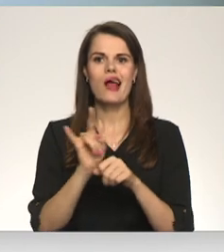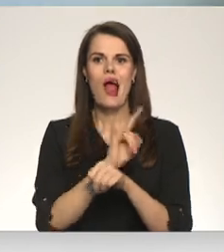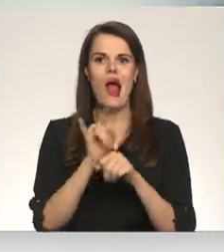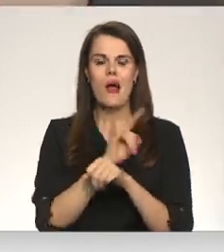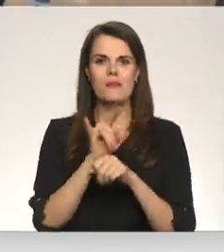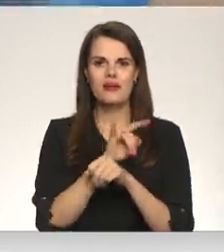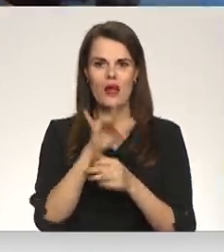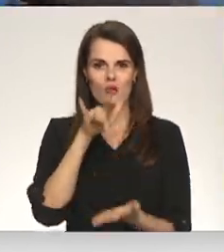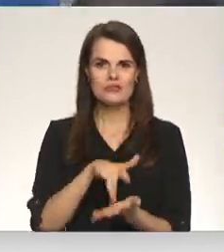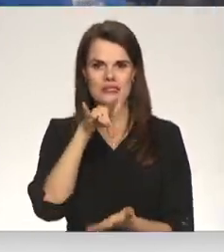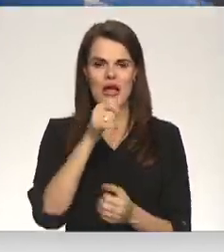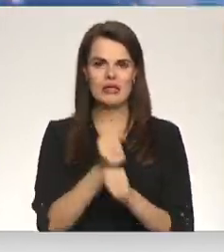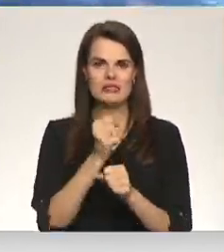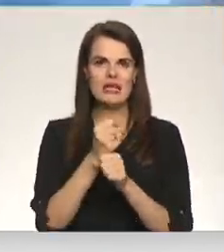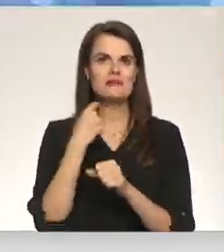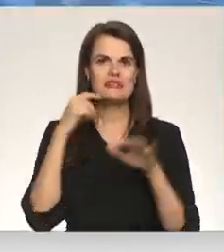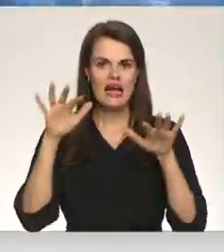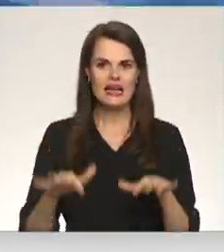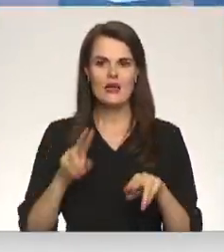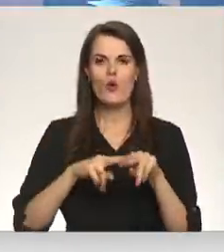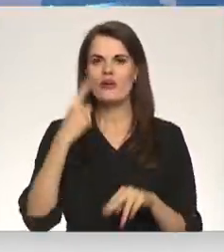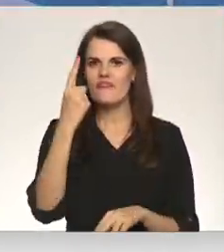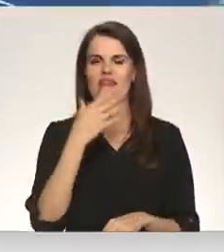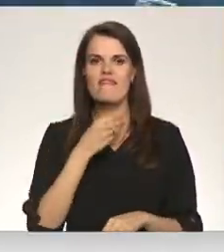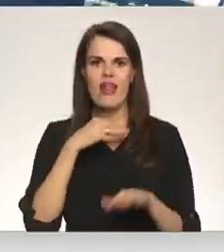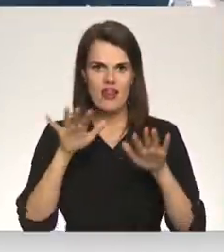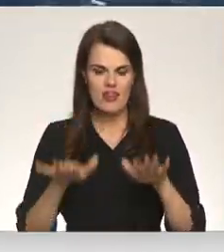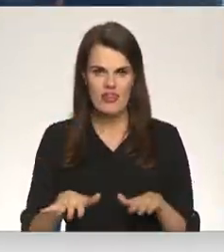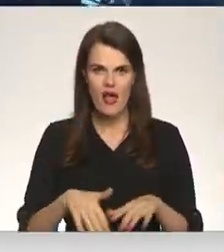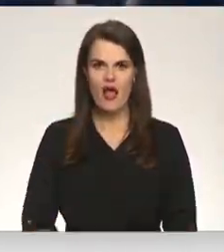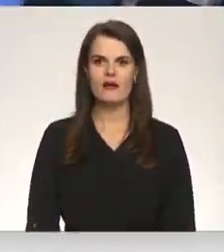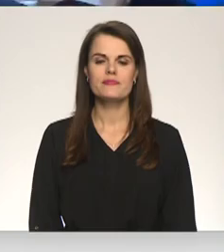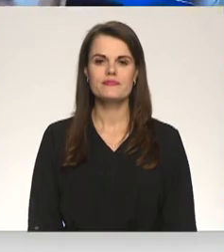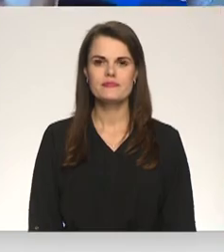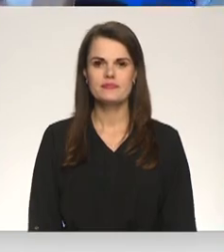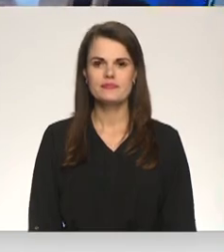Viltus Brokeru centru darbība Rīgā un viena Viļņā.